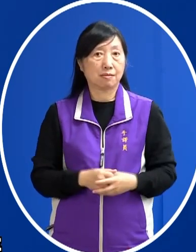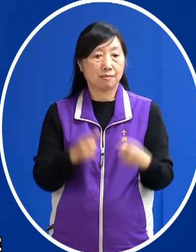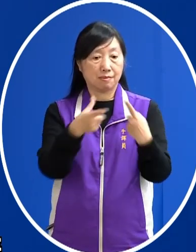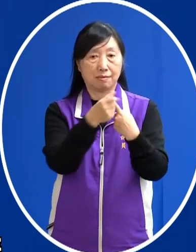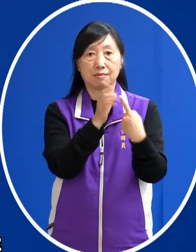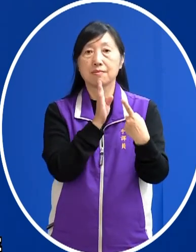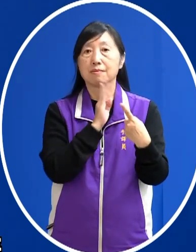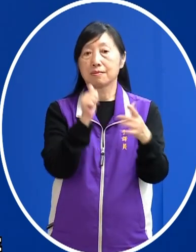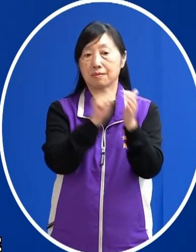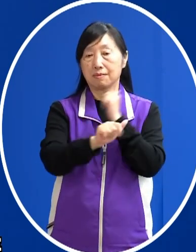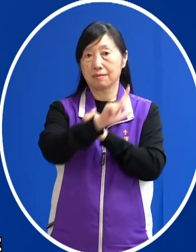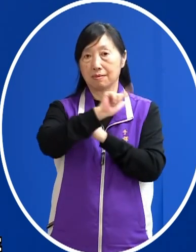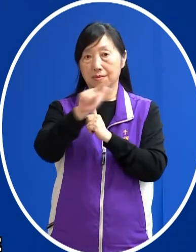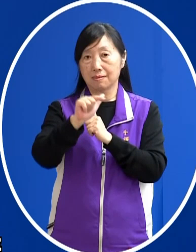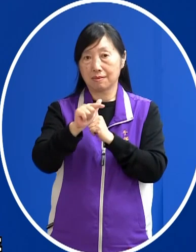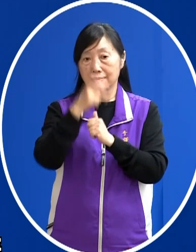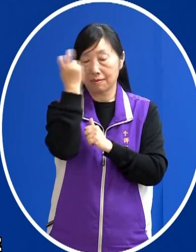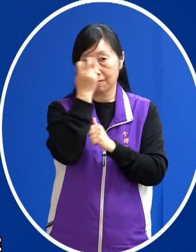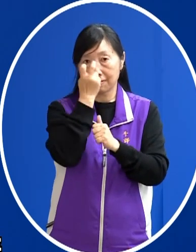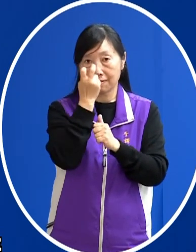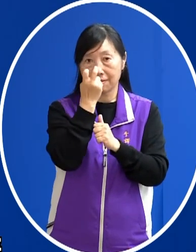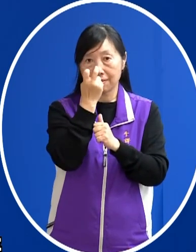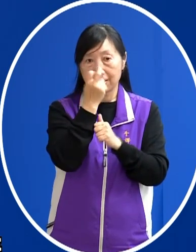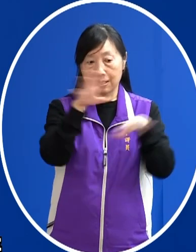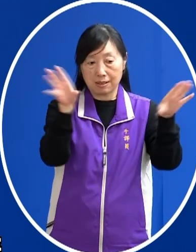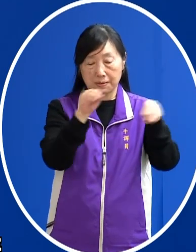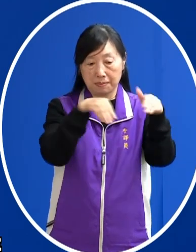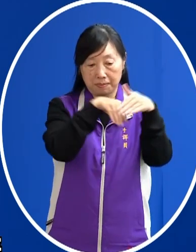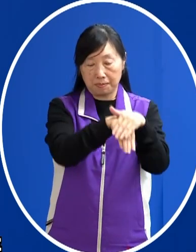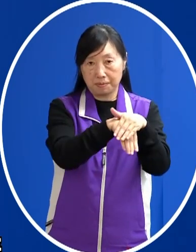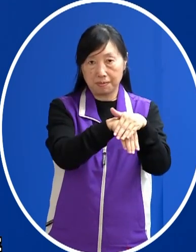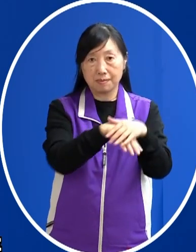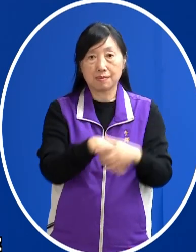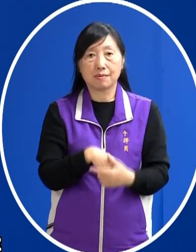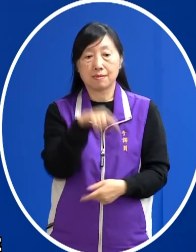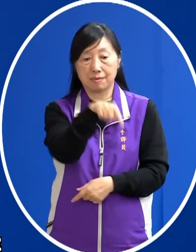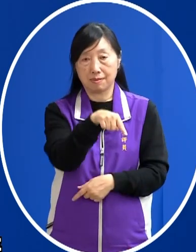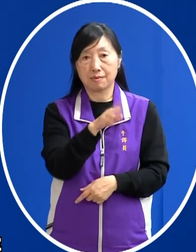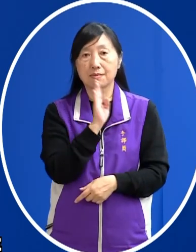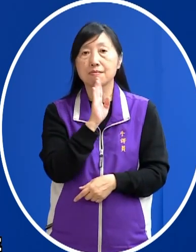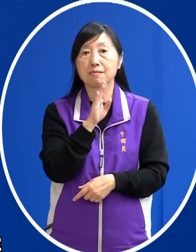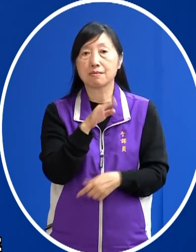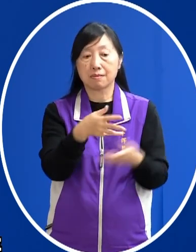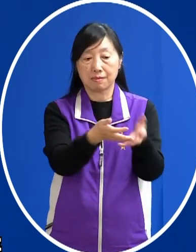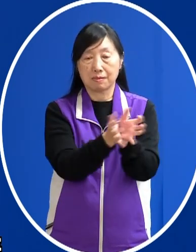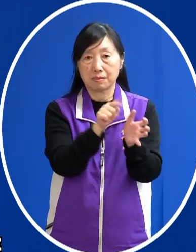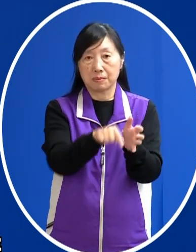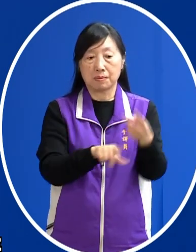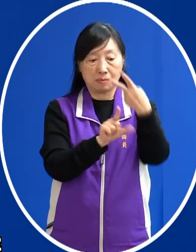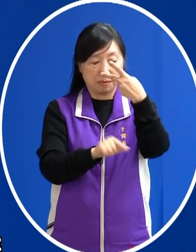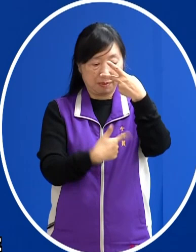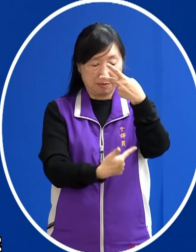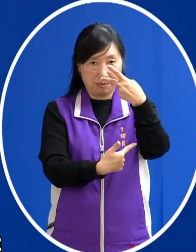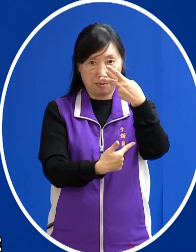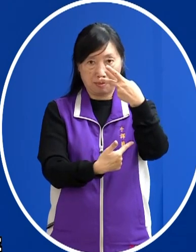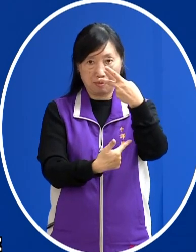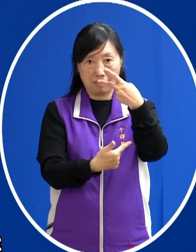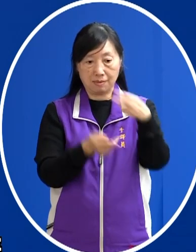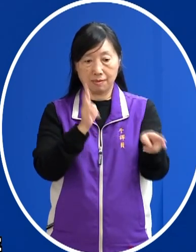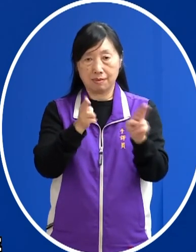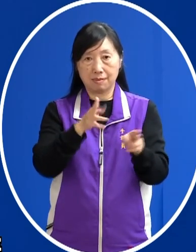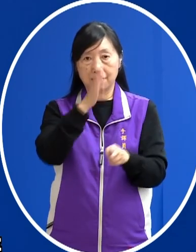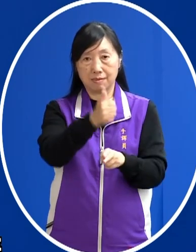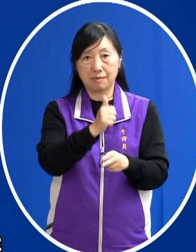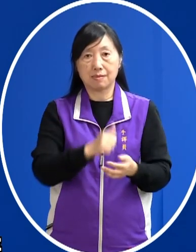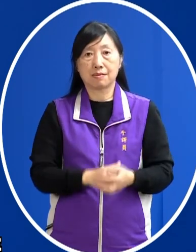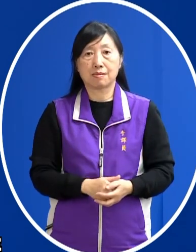一个生物检体资料库的平台。那这个平台事实上早在2月6号，我们的指挥